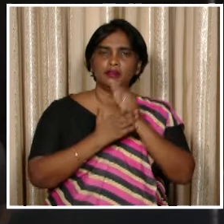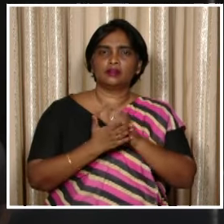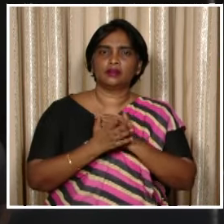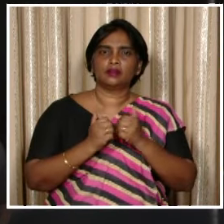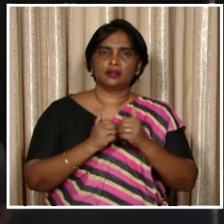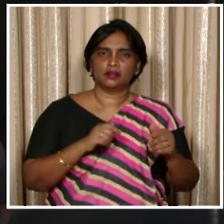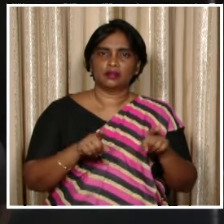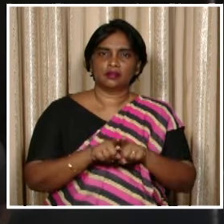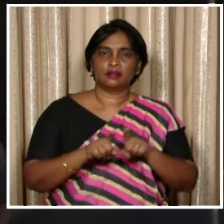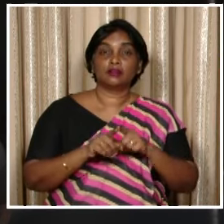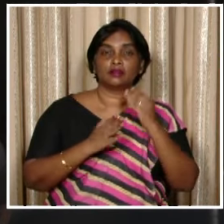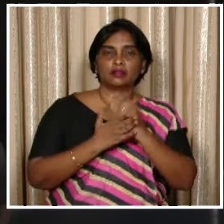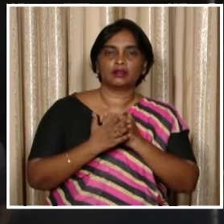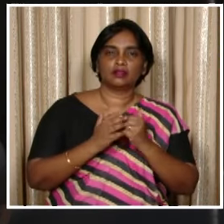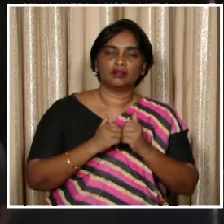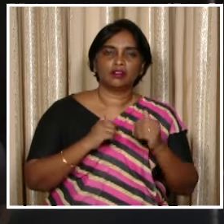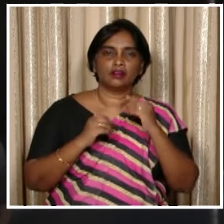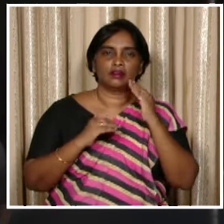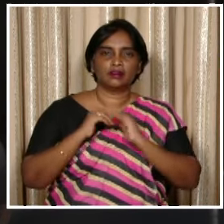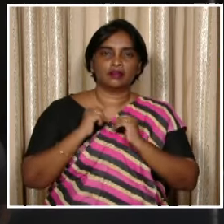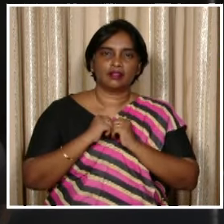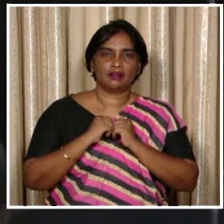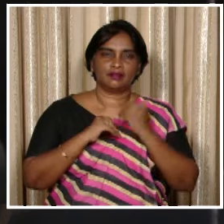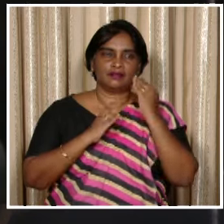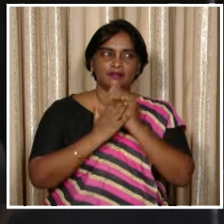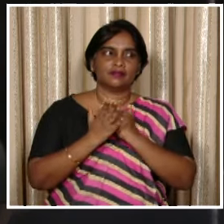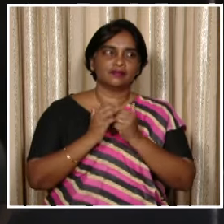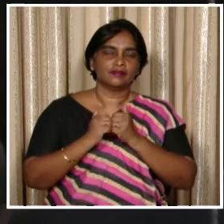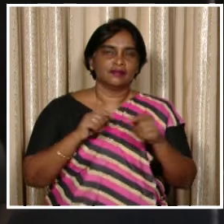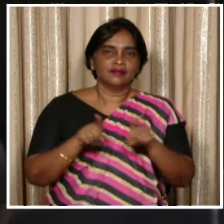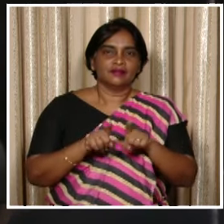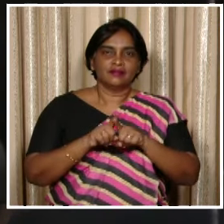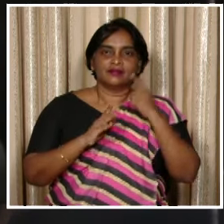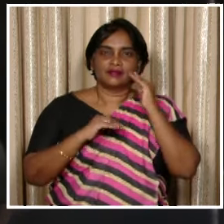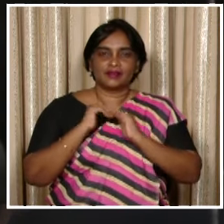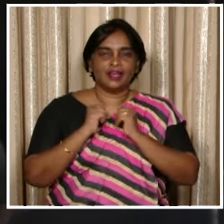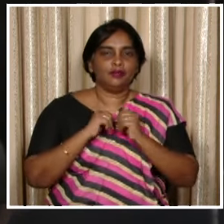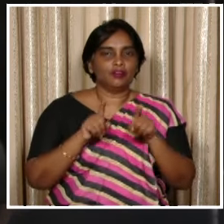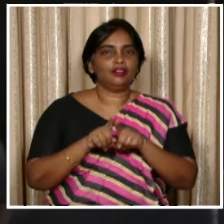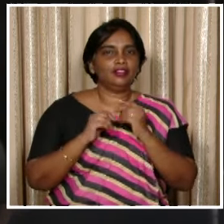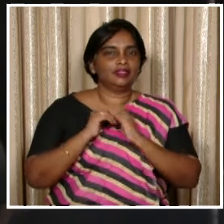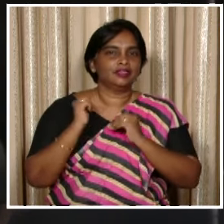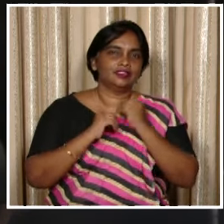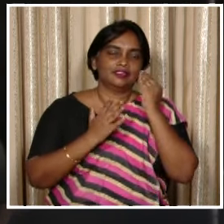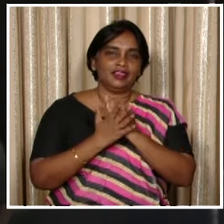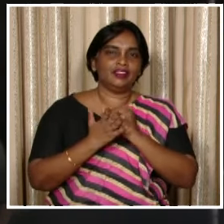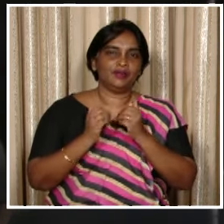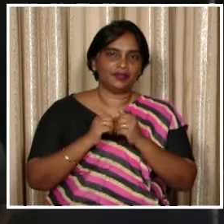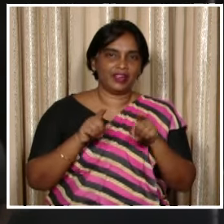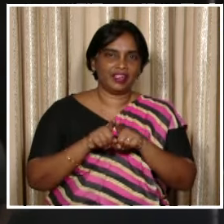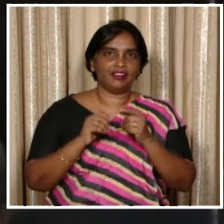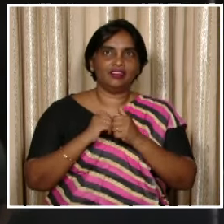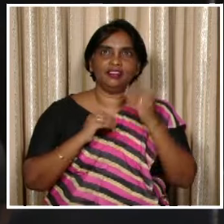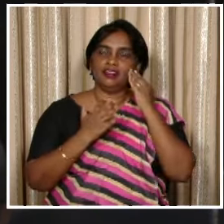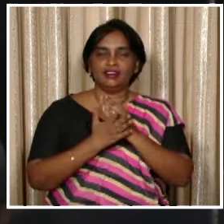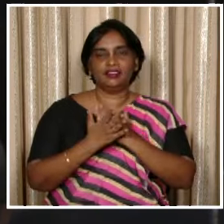කිව්වා කියලා ජීවත් වෙන ගෙදරට ගහන්නේ කියලා. සමහරුන්ට ගෙවල් එකට වඩා තියෙනවා නම් ඒවට තමයි ගහන්නේ කියලා. හැබැයි